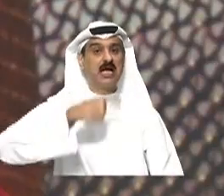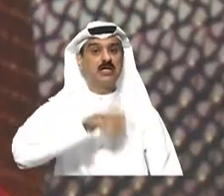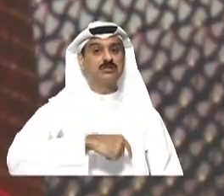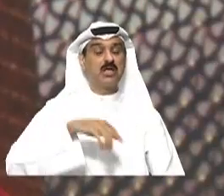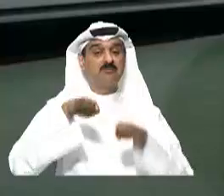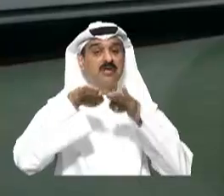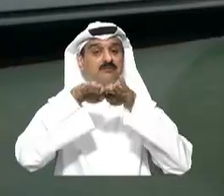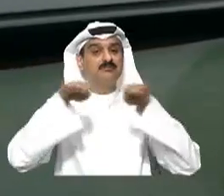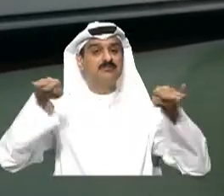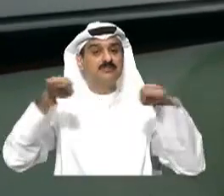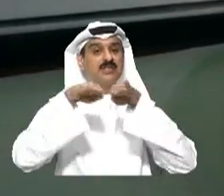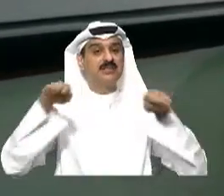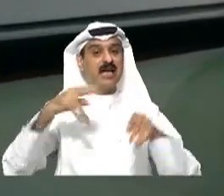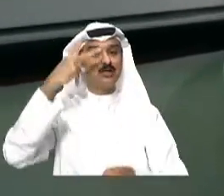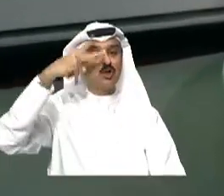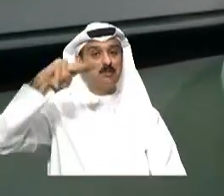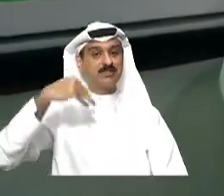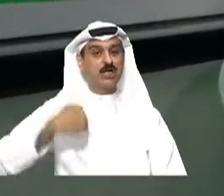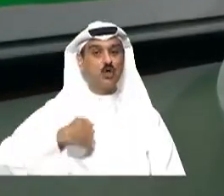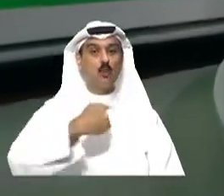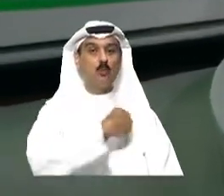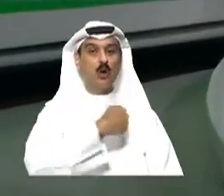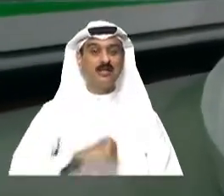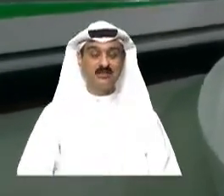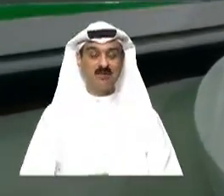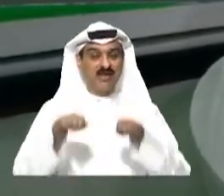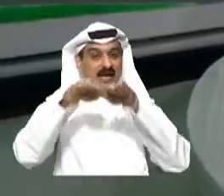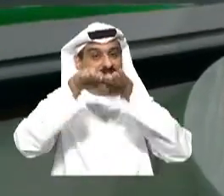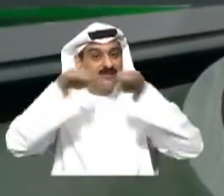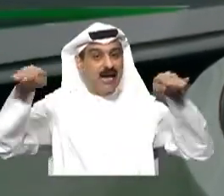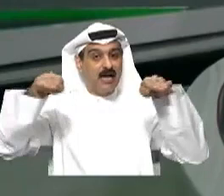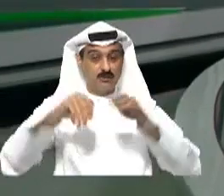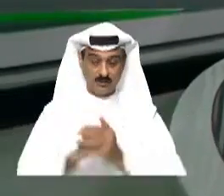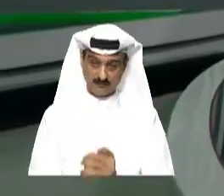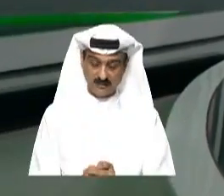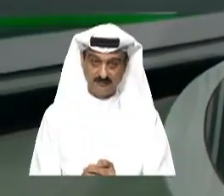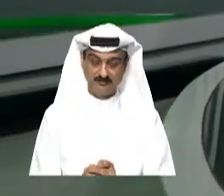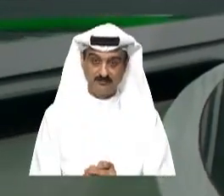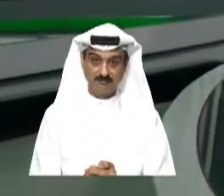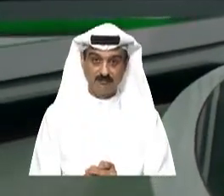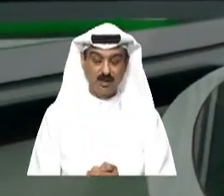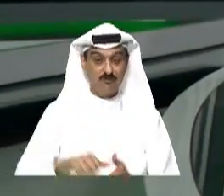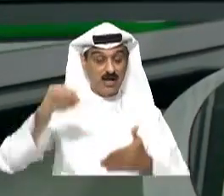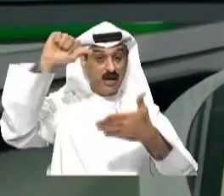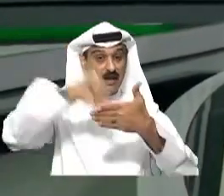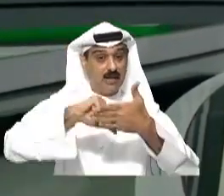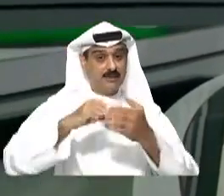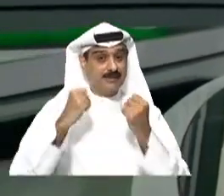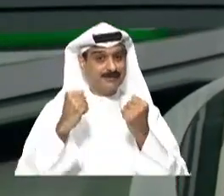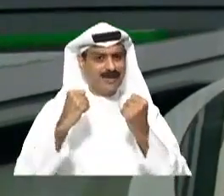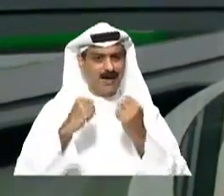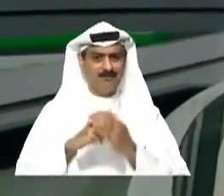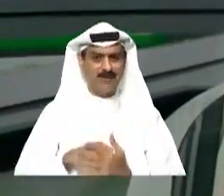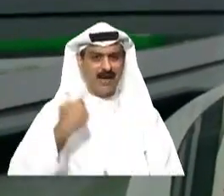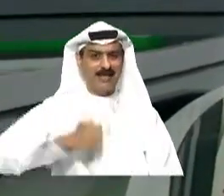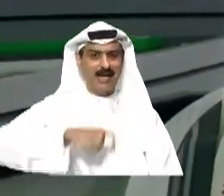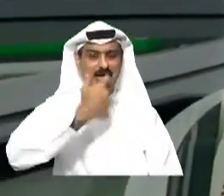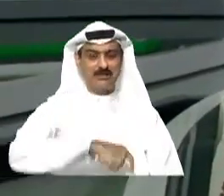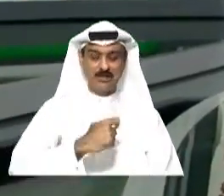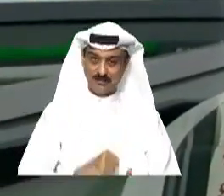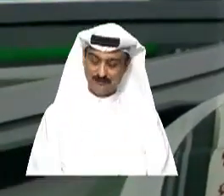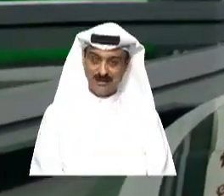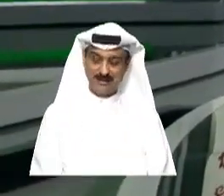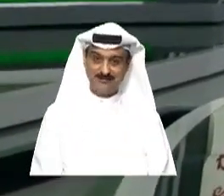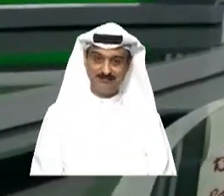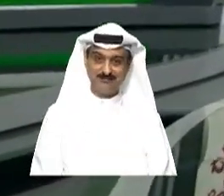تعادل المكسيك وبولندا، وأيضا تمت خسارة أمام المنتخب السعودي وهذا أمر واقع، ولكن هي أسهل للمنتخب